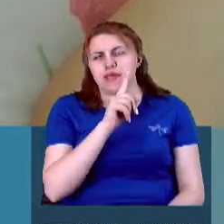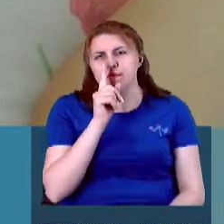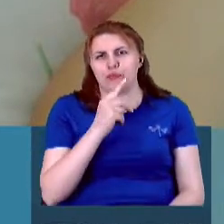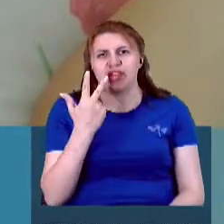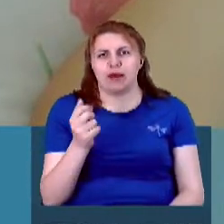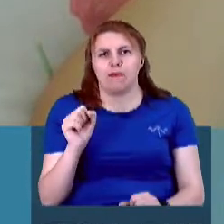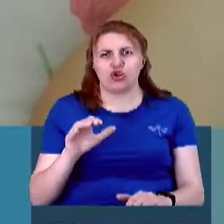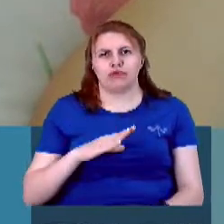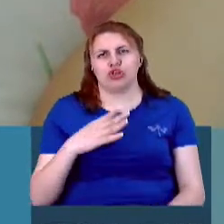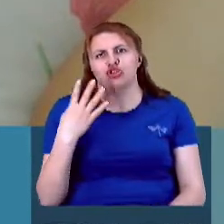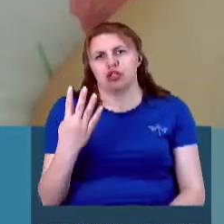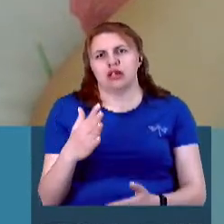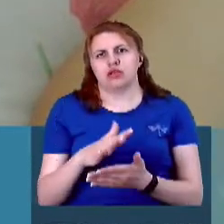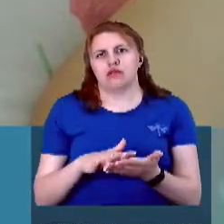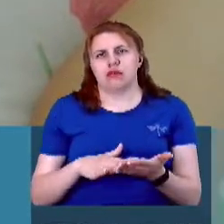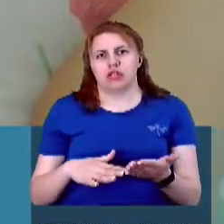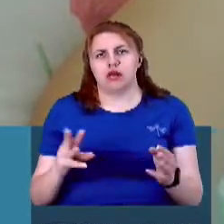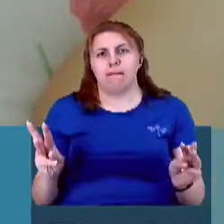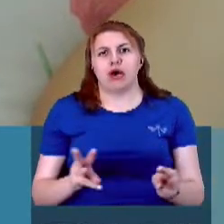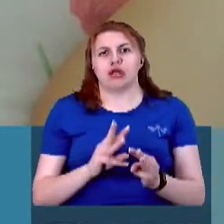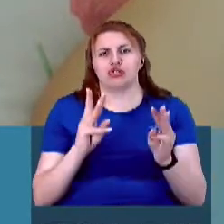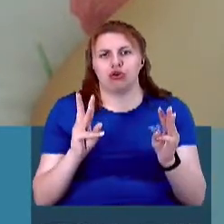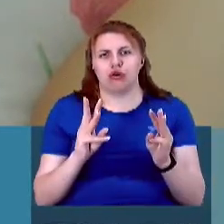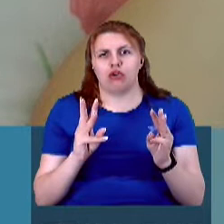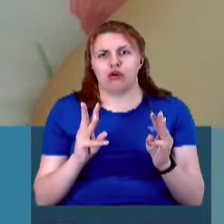навіть чотири. Поджог,